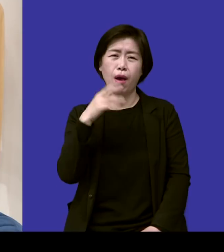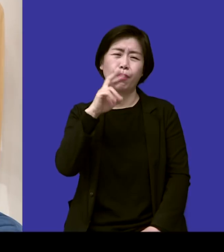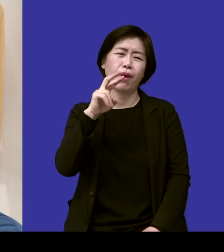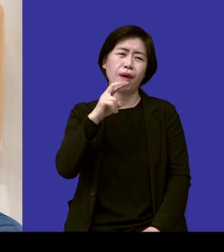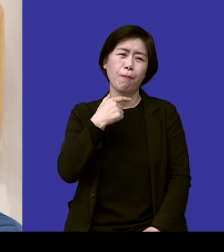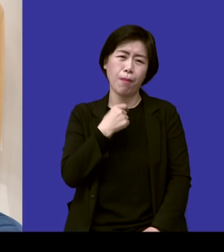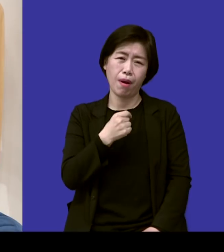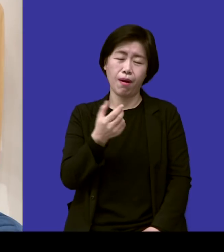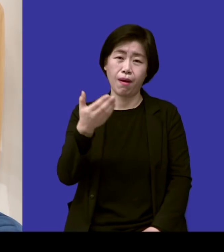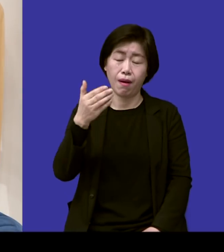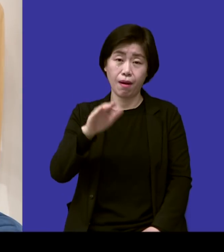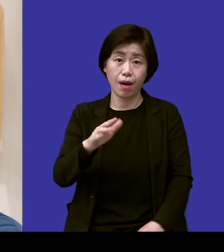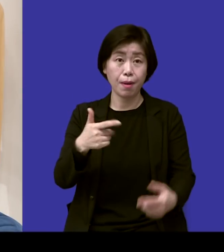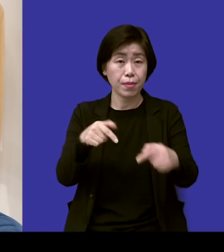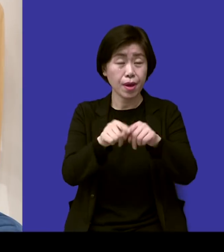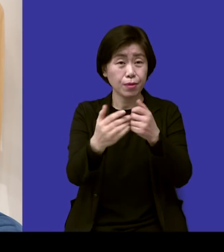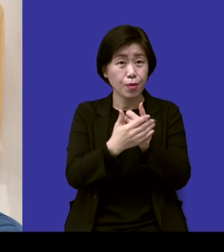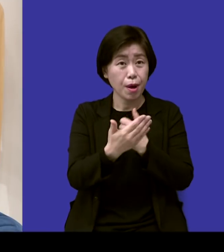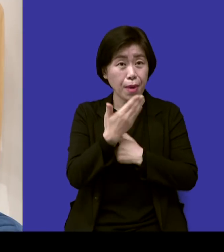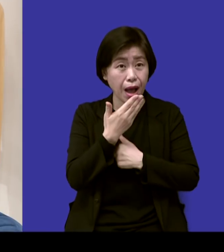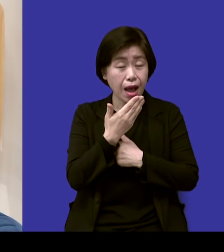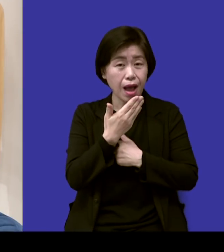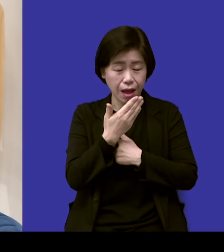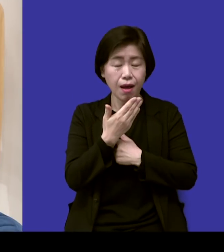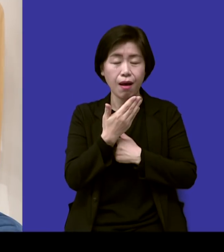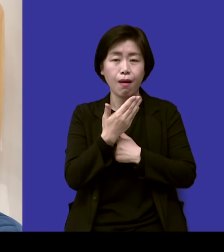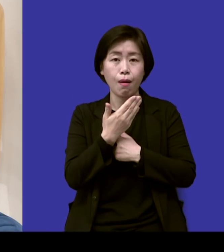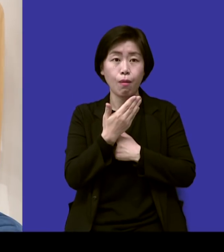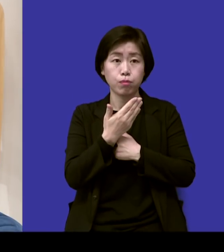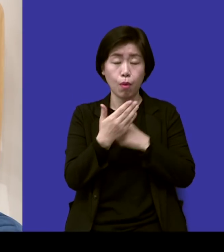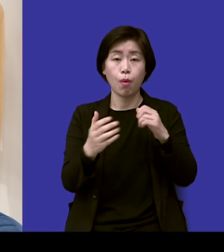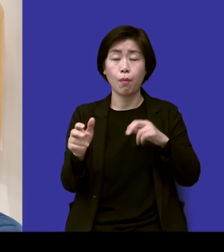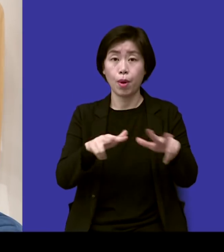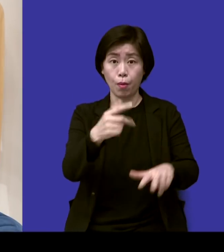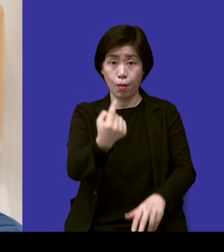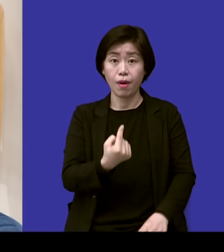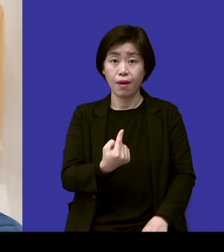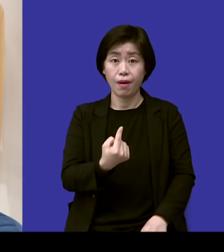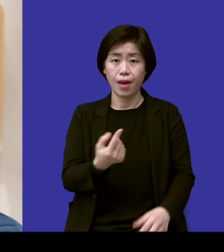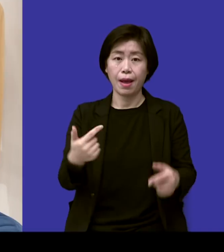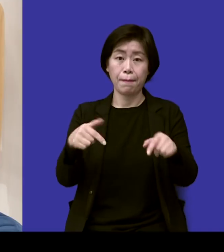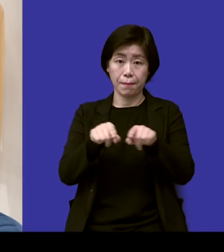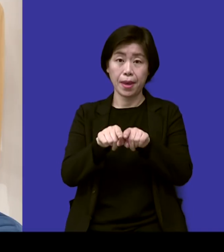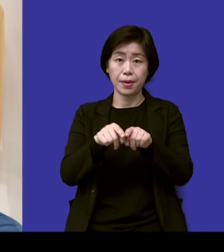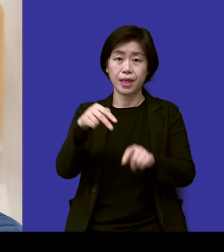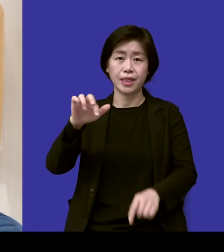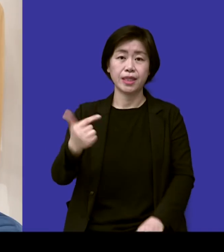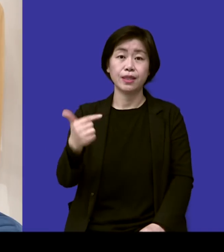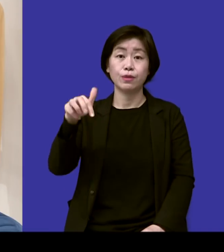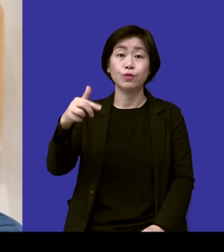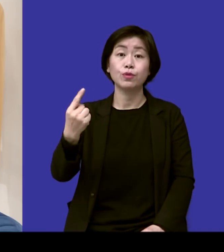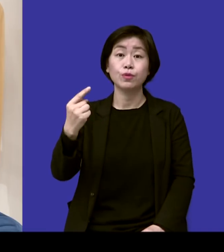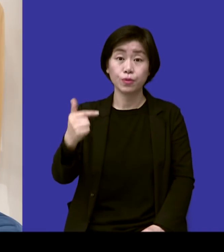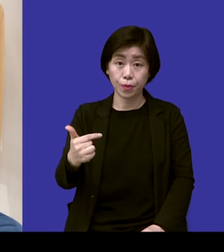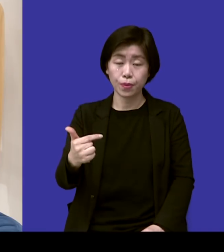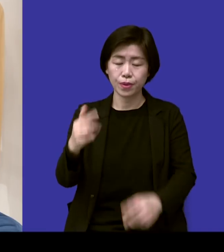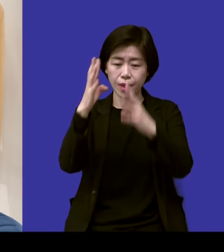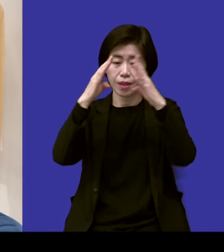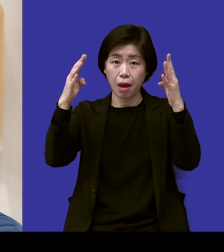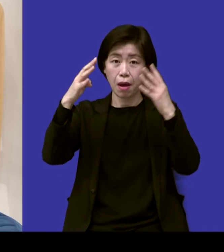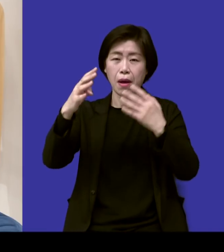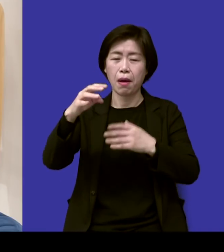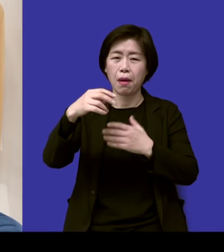하실 수 있을까요? 했는데 바로 오시더라고요. 예. 그래서 신촌에 있는 병원이었는데 바로 그 신촌 앞에서 예. 이 스피커 하나 놓고